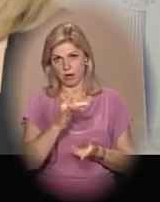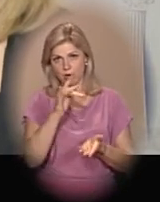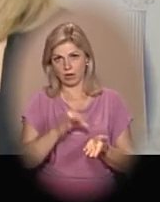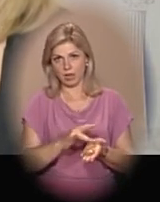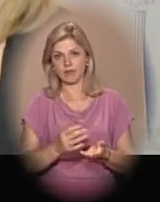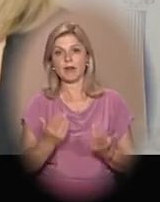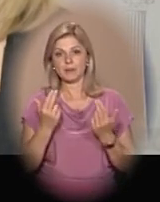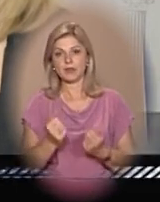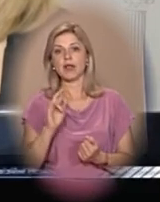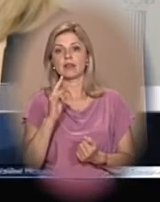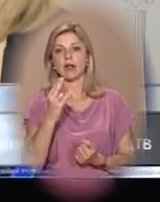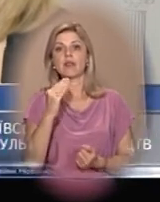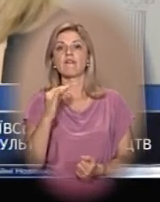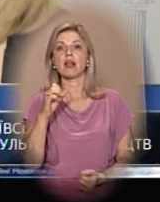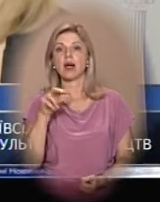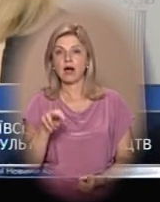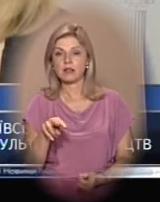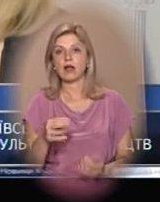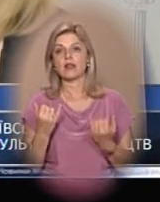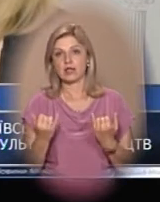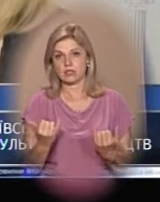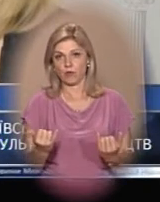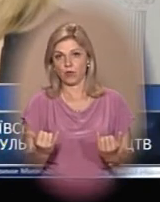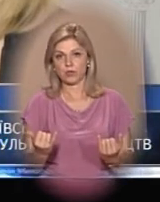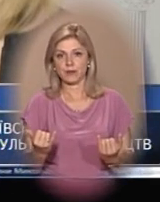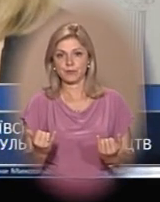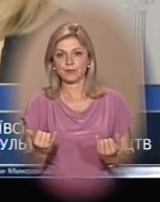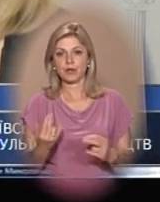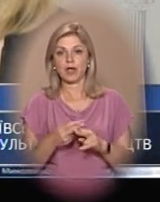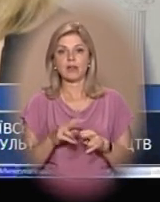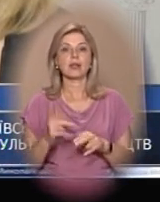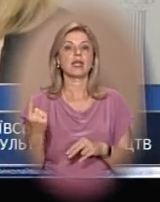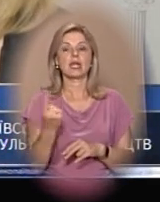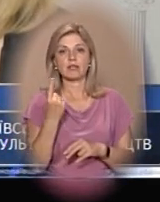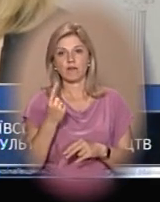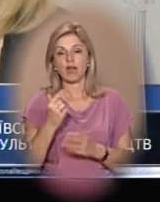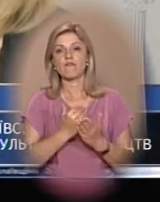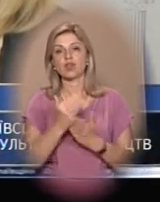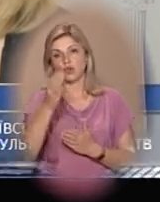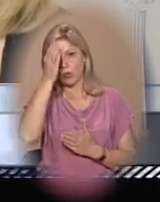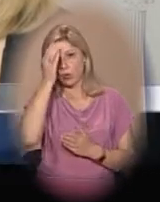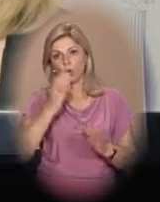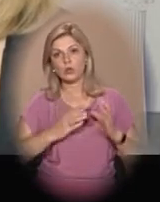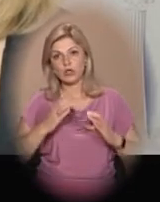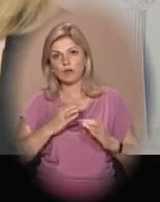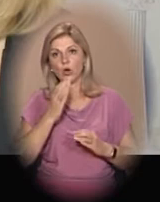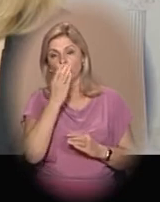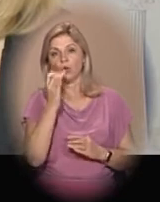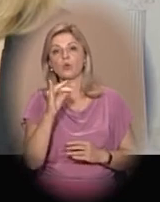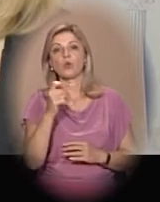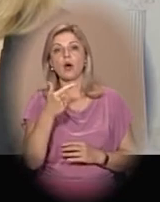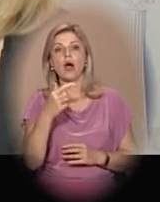філія на сьогоднішній день це єдиний вищий учбовий заклад півдня України,